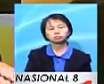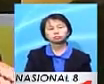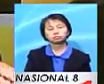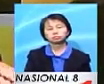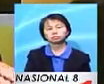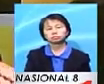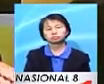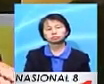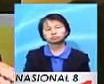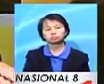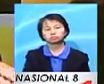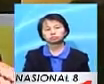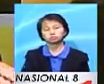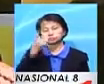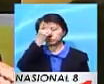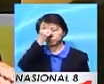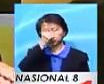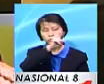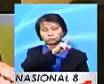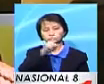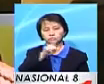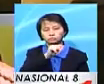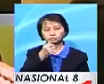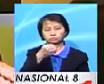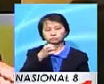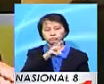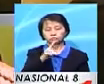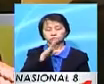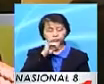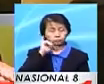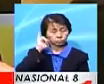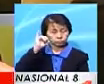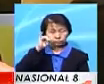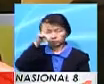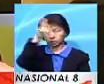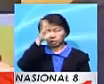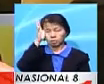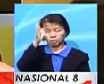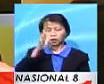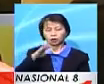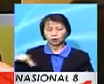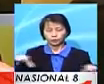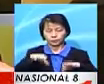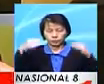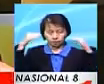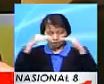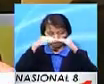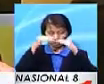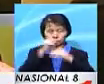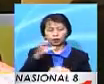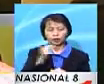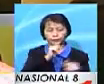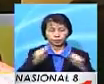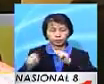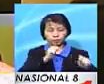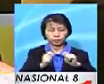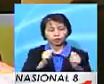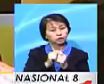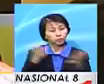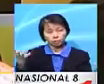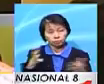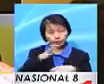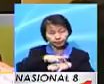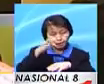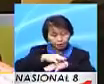Dalam perkembangan berbeza, Datuk Seri Dr. Ahmad Zahid memberi jaminan kerajaan akan berlaku adil dan mengambil tindakan tanpa